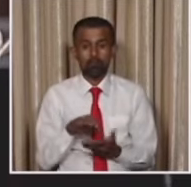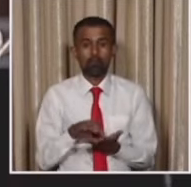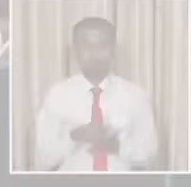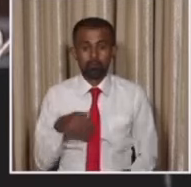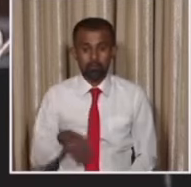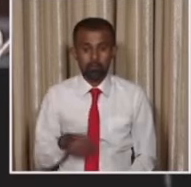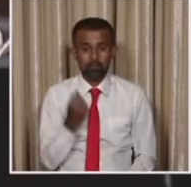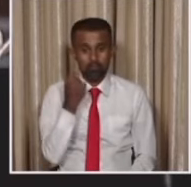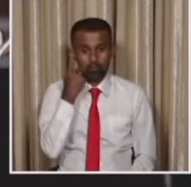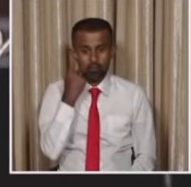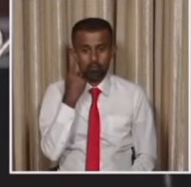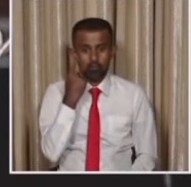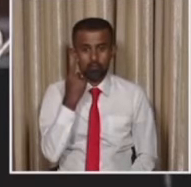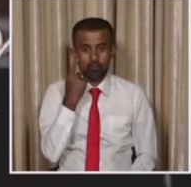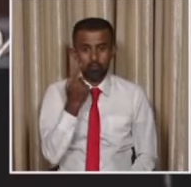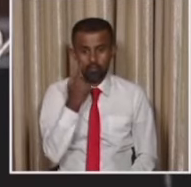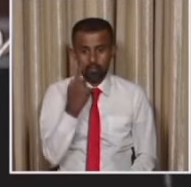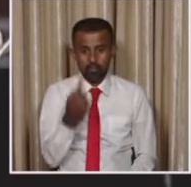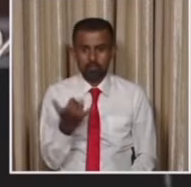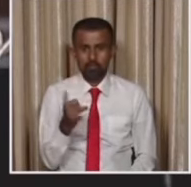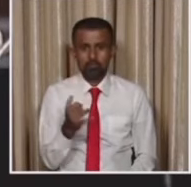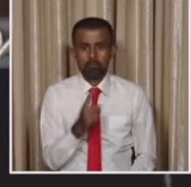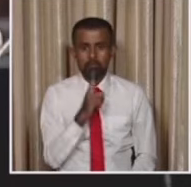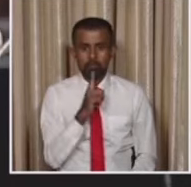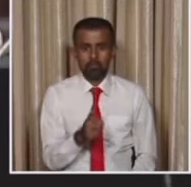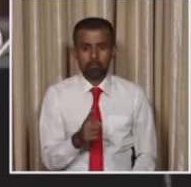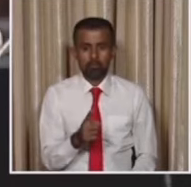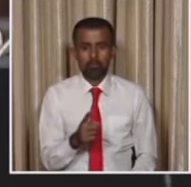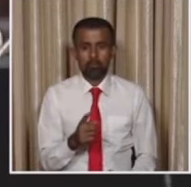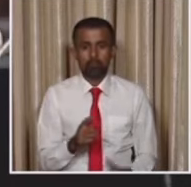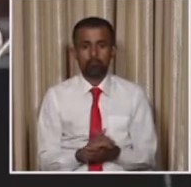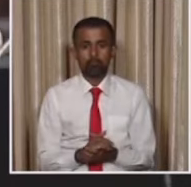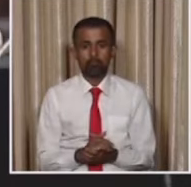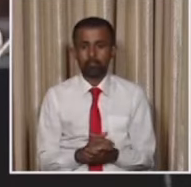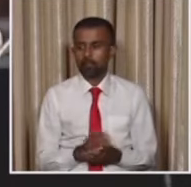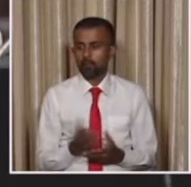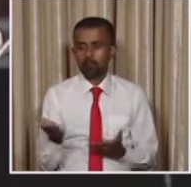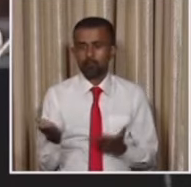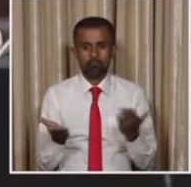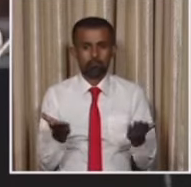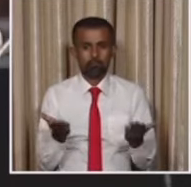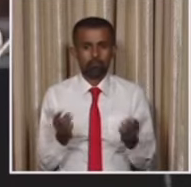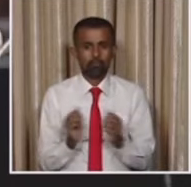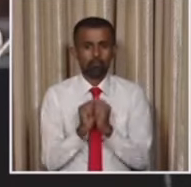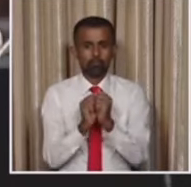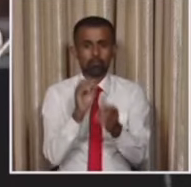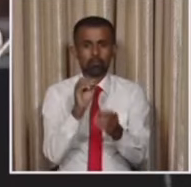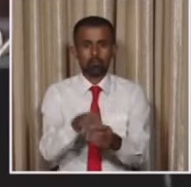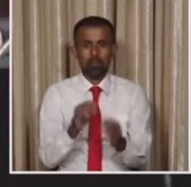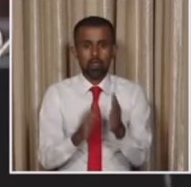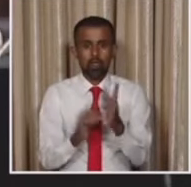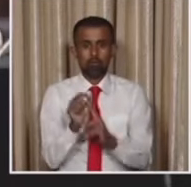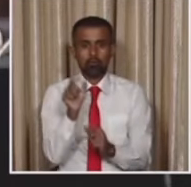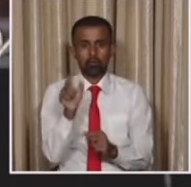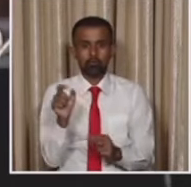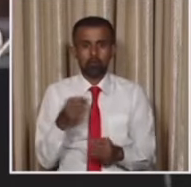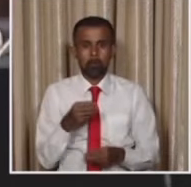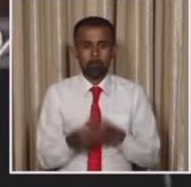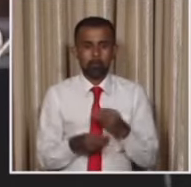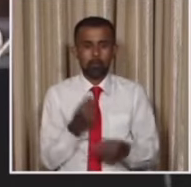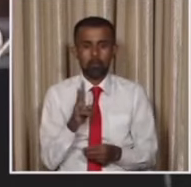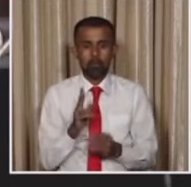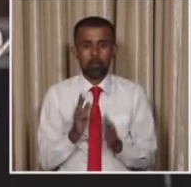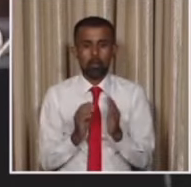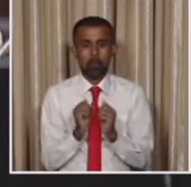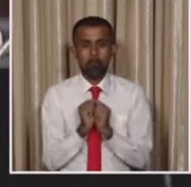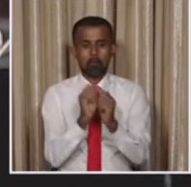පත් වෙන්න ඕනි. එතින්දී අපි දැක්කා, සමහරු කිව්වා මෙතන හැමතැනම පත්වීම් කරන්න ඇමතිවරය සමාගම් 12කට පත්වීම්